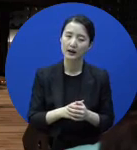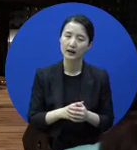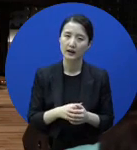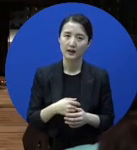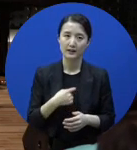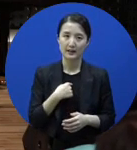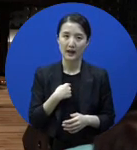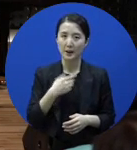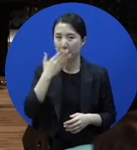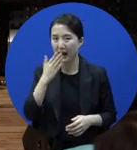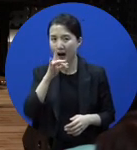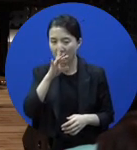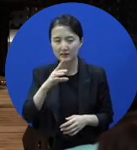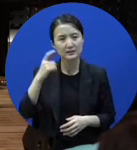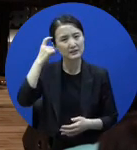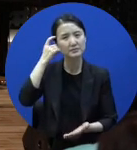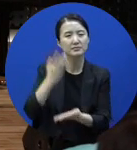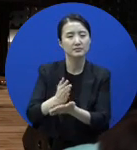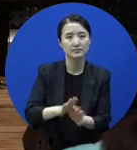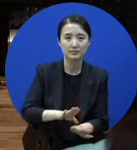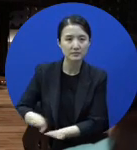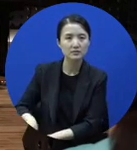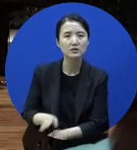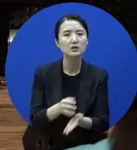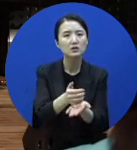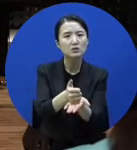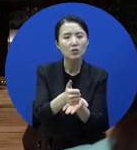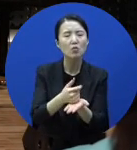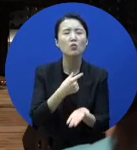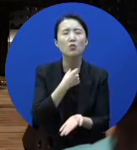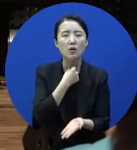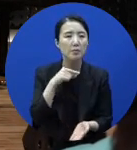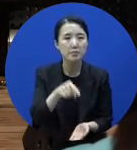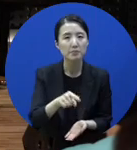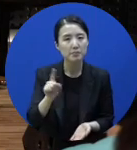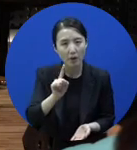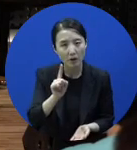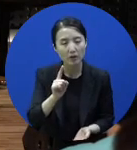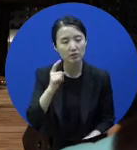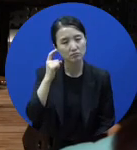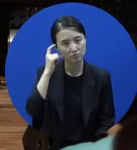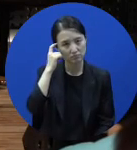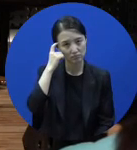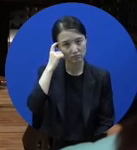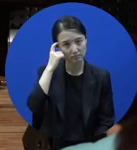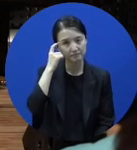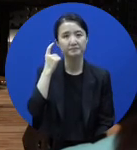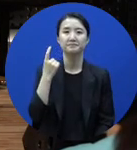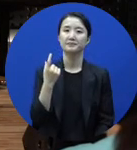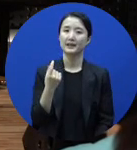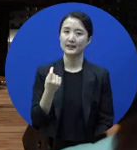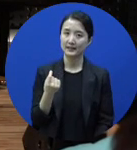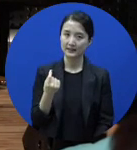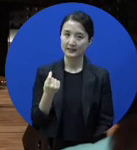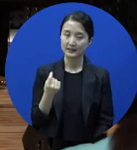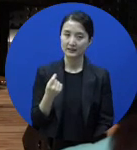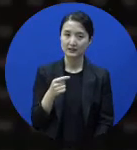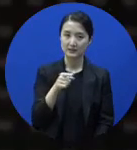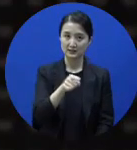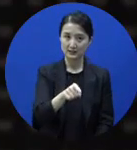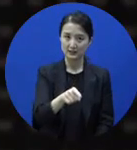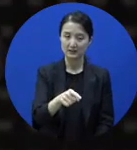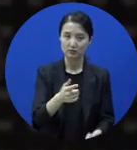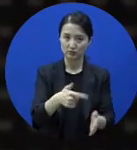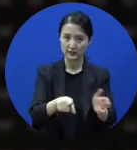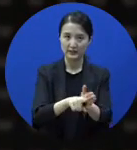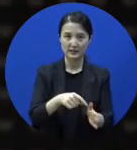나 이거 원하는, 내가 할 수 있다 없다는 그 다음이고요. 고객이 어떤 걸 좋아하는지 한번 생각을 해보세요. 그건 하나 생각했어요. 두 번째는